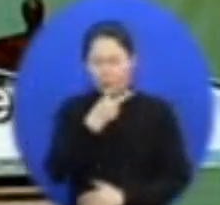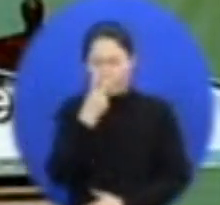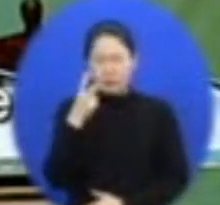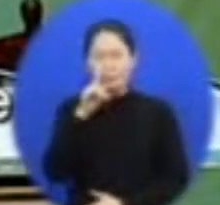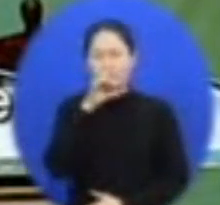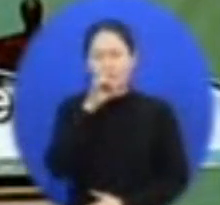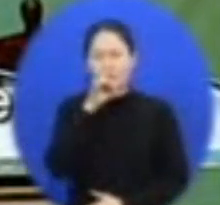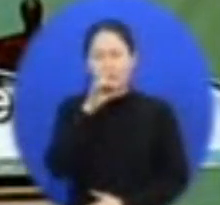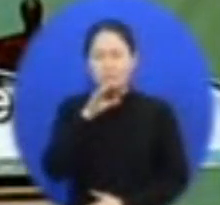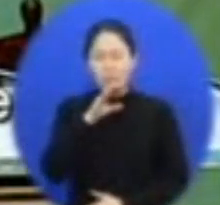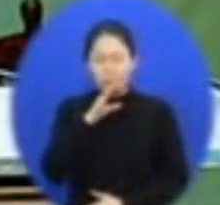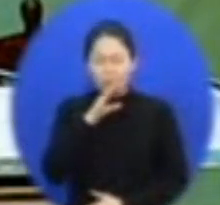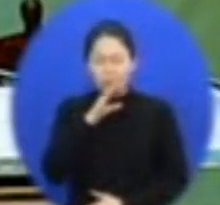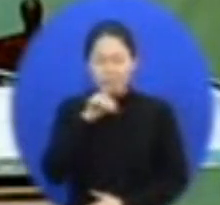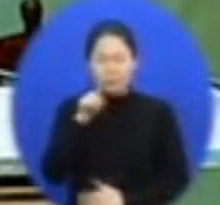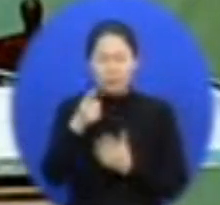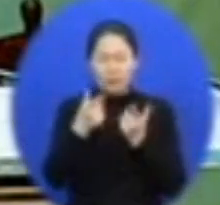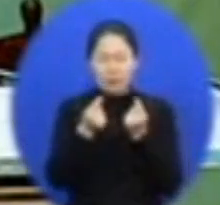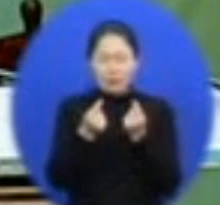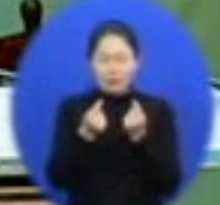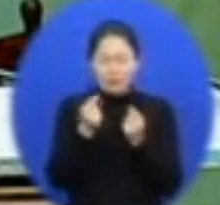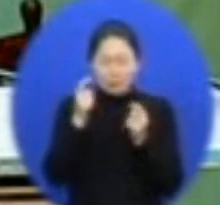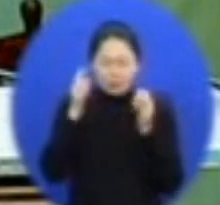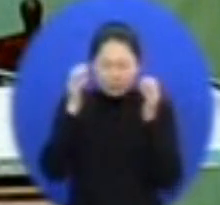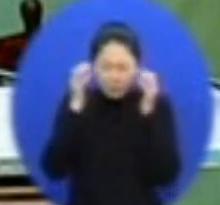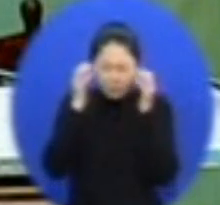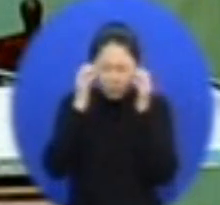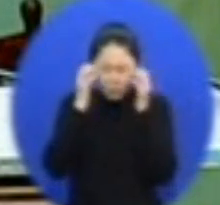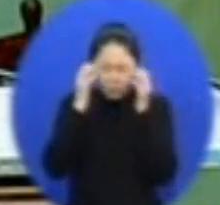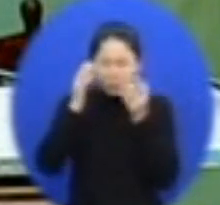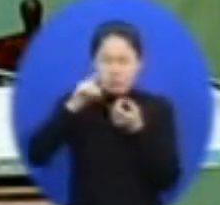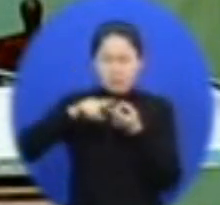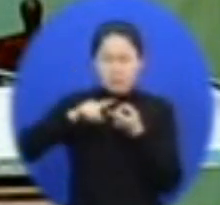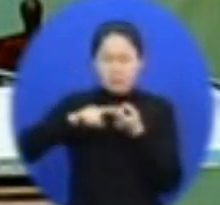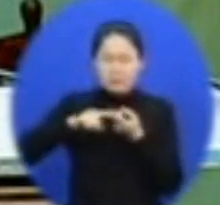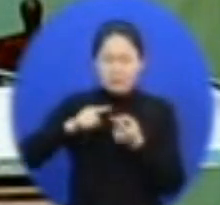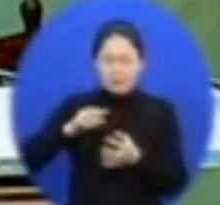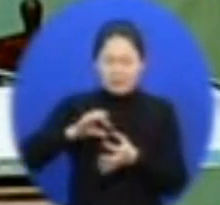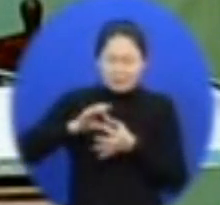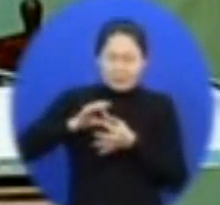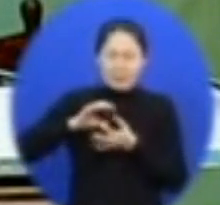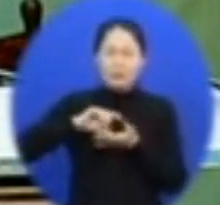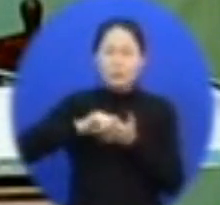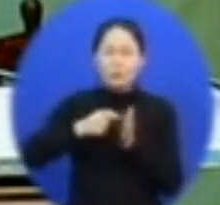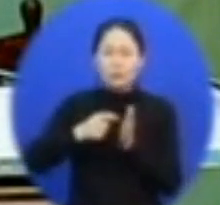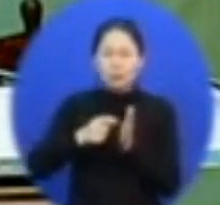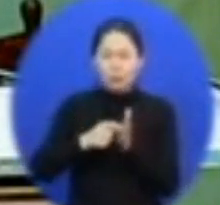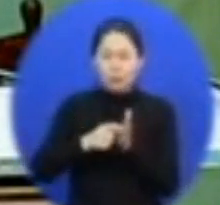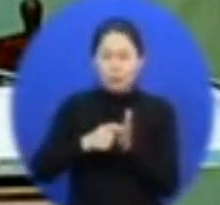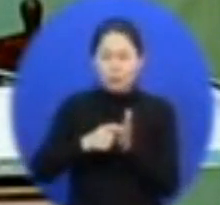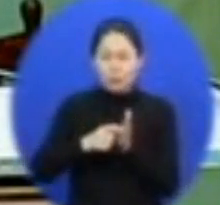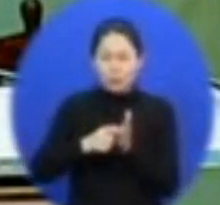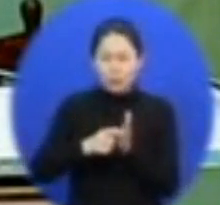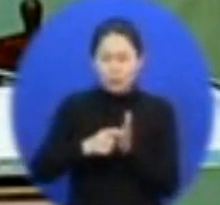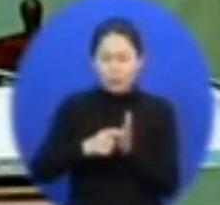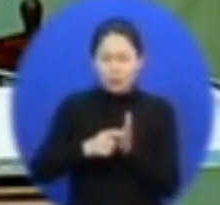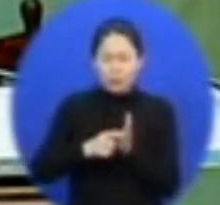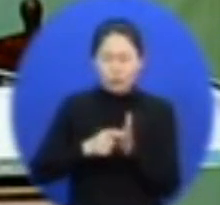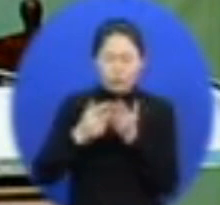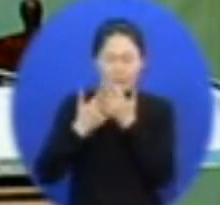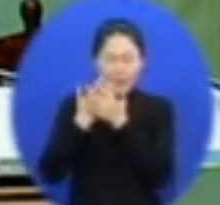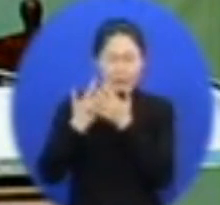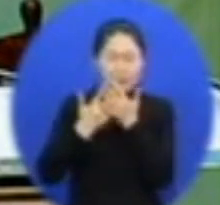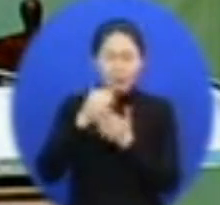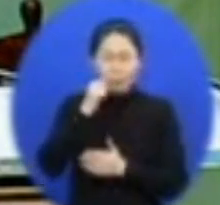그렇게 비참하고 끔찍할 수 상상을 못했다는 거죠 한용운 권사님 게시판에 올린 글 보니까 영화